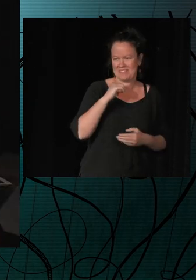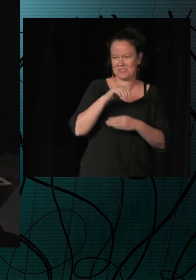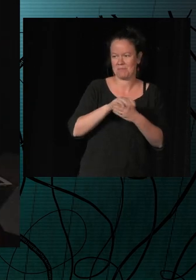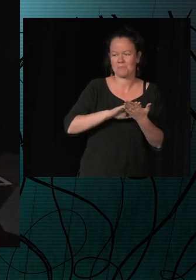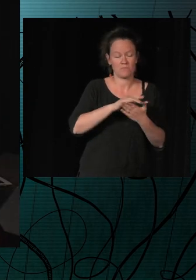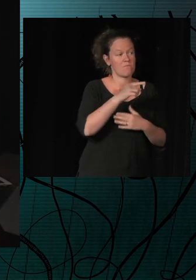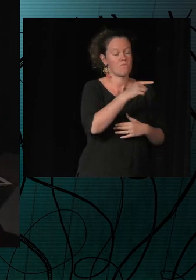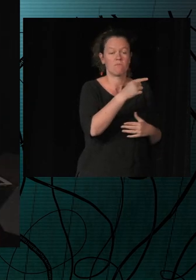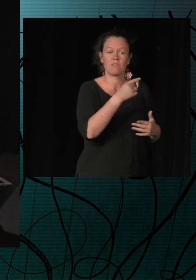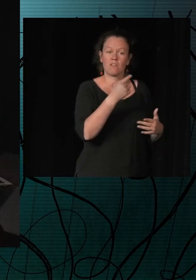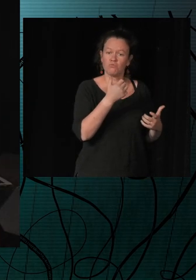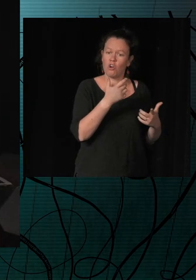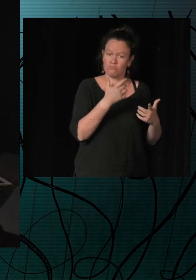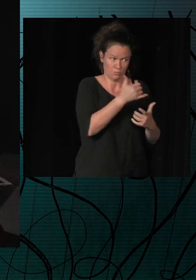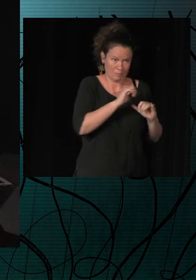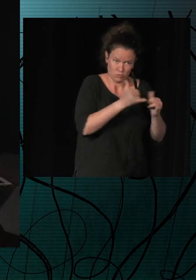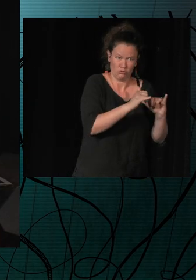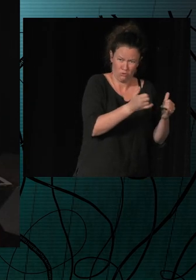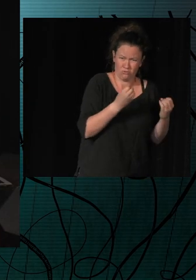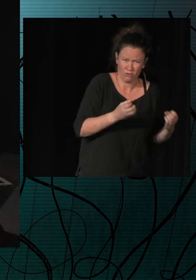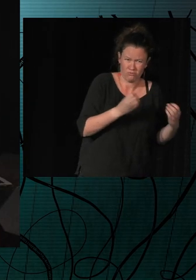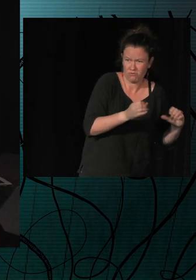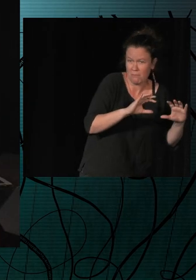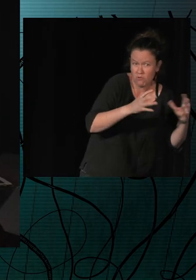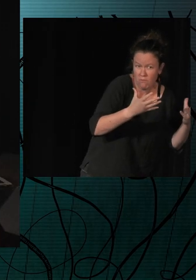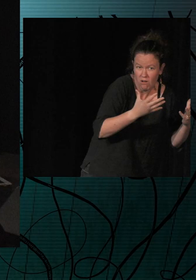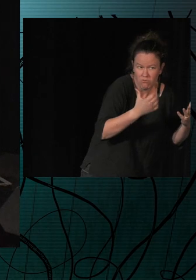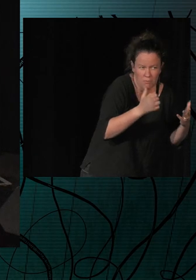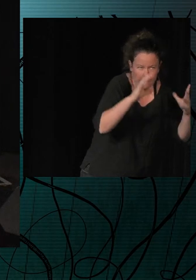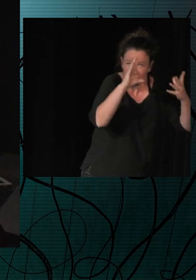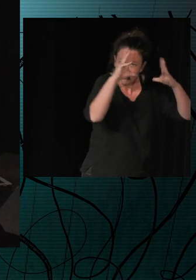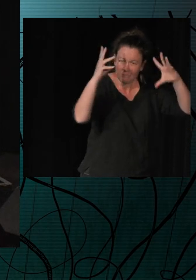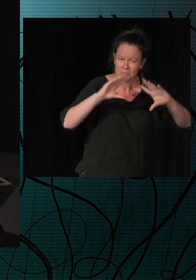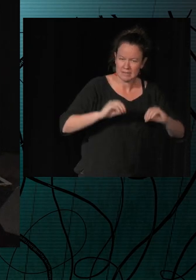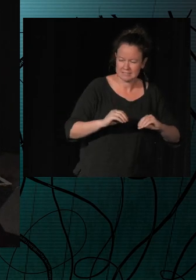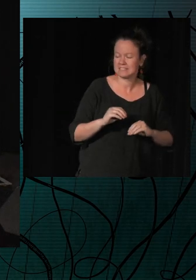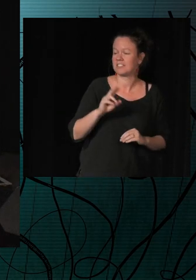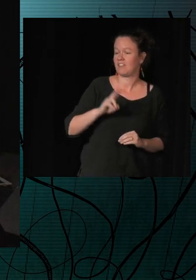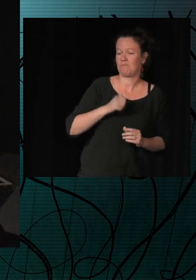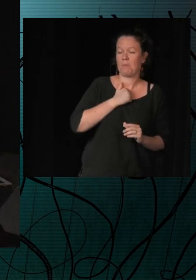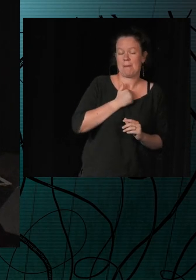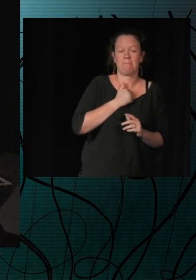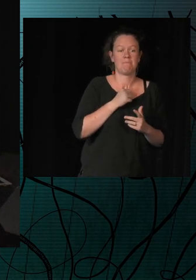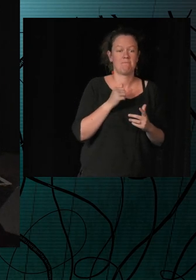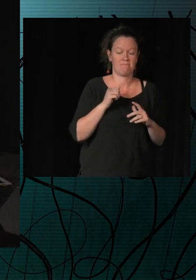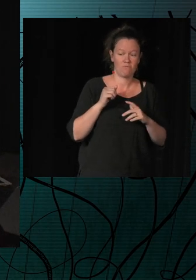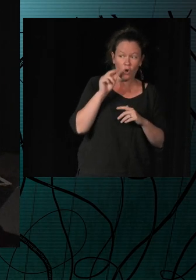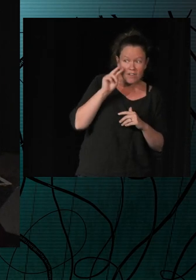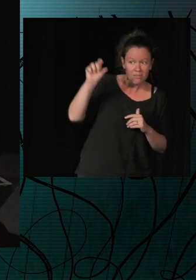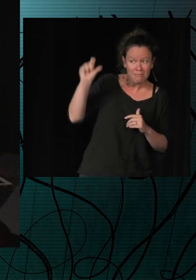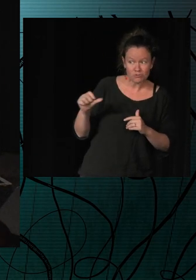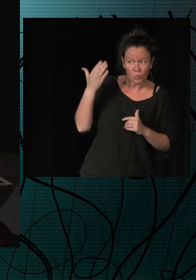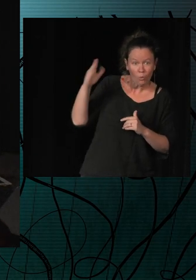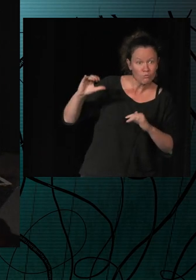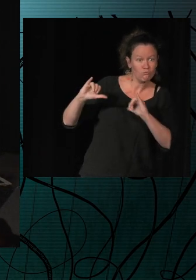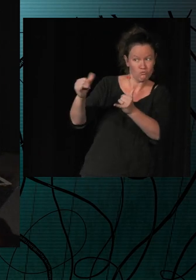j'écoute la discussion avec beaucoup d'attention parce que ça correspond pas du tout à la manière que j'ai moi de de consommer prendre un mauvais terme le jeu vidéo euh